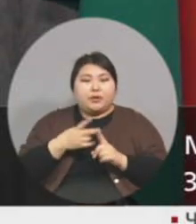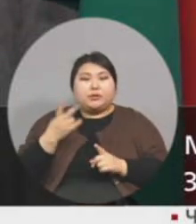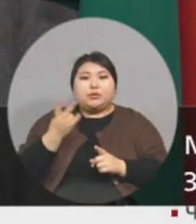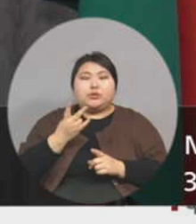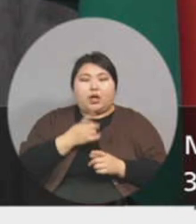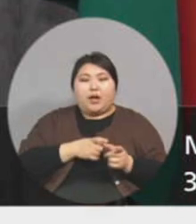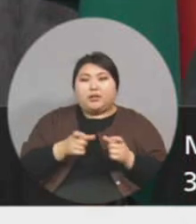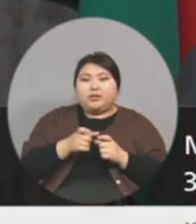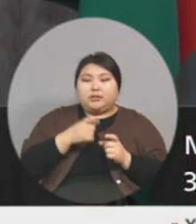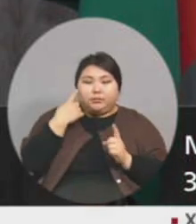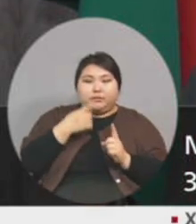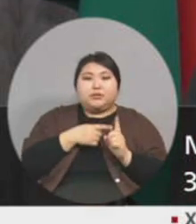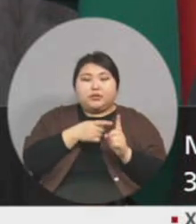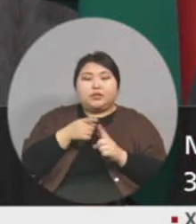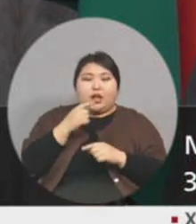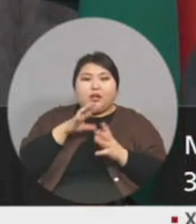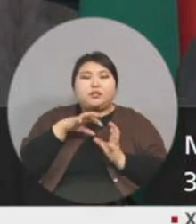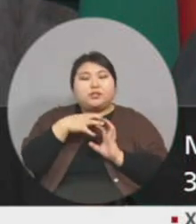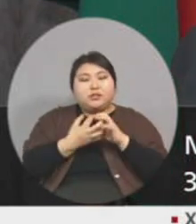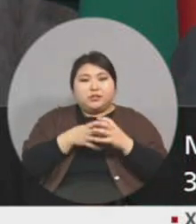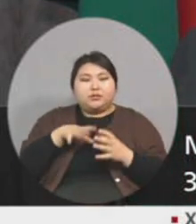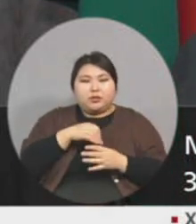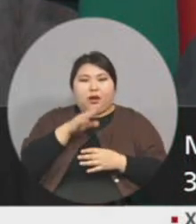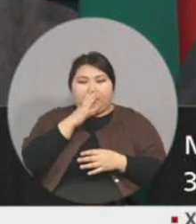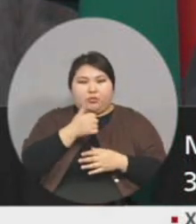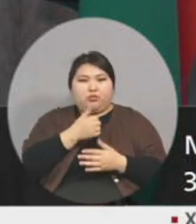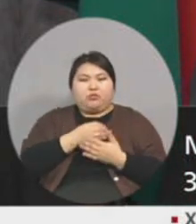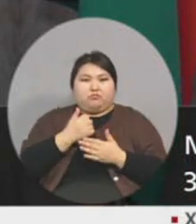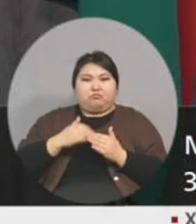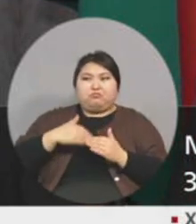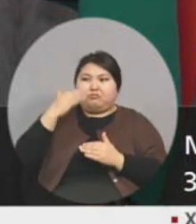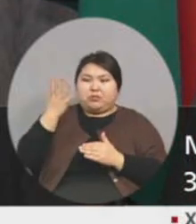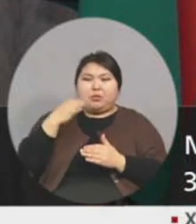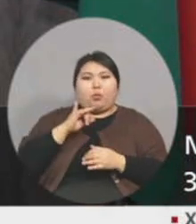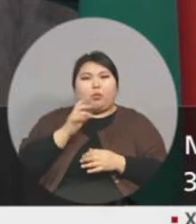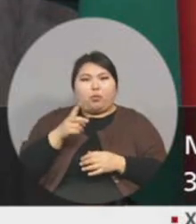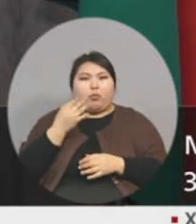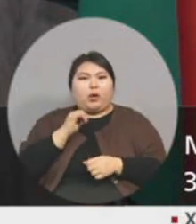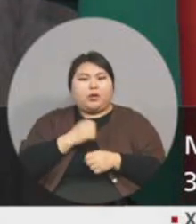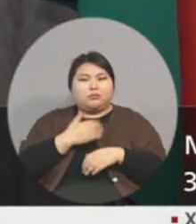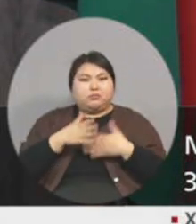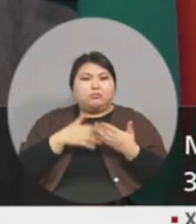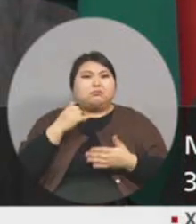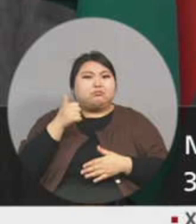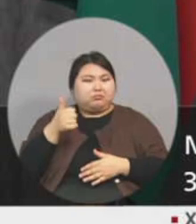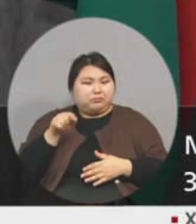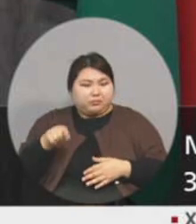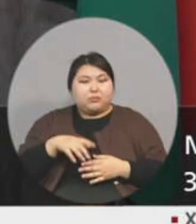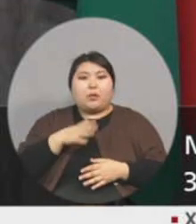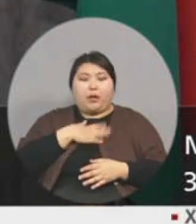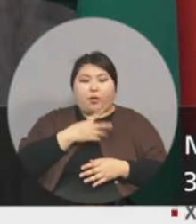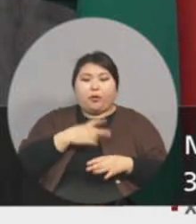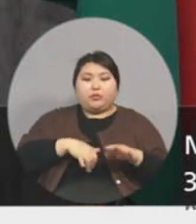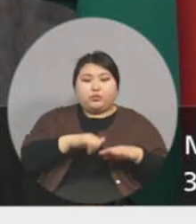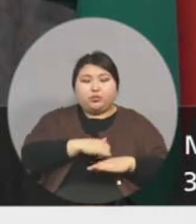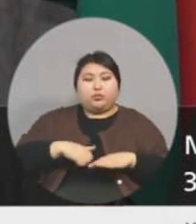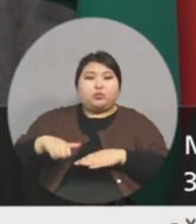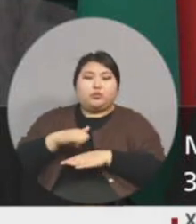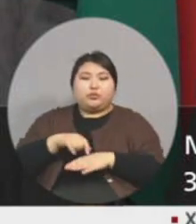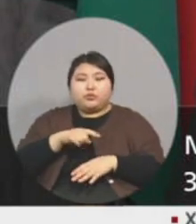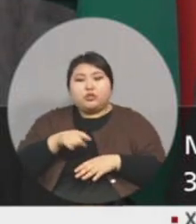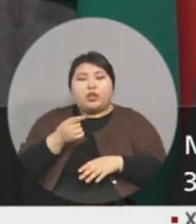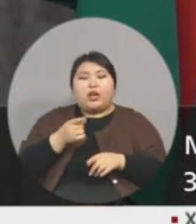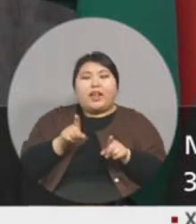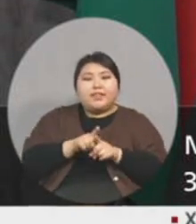эдийн засгийн чиглэлээр бас одоо дэлхийд жишээ болсон ийм үйл ажиллагаа явуулдаг газрууд. Тэгэхээр манай хоёр улсын хувьд ижил